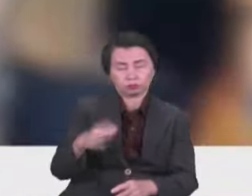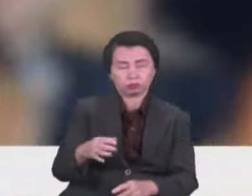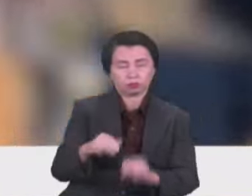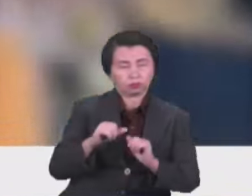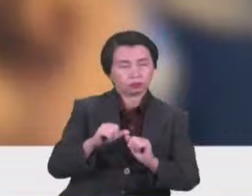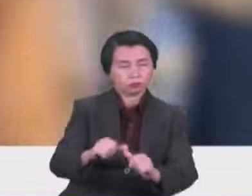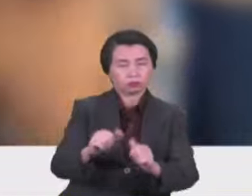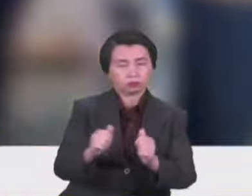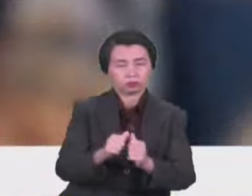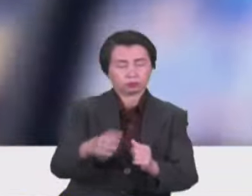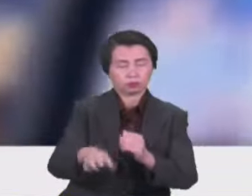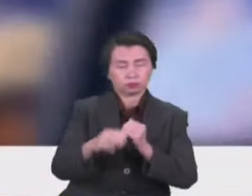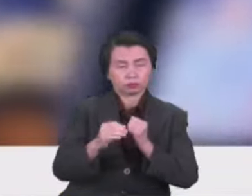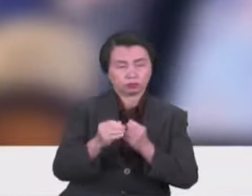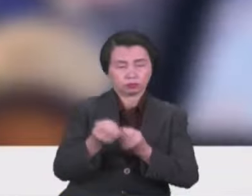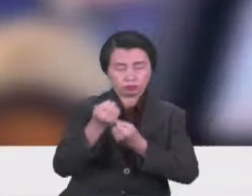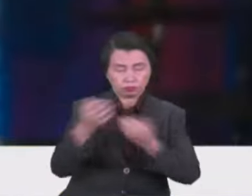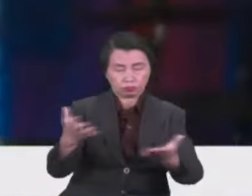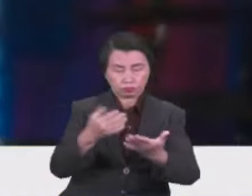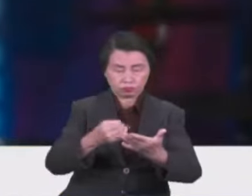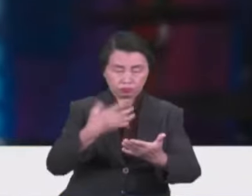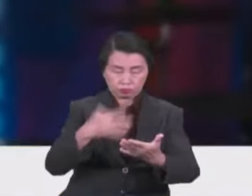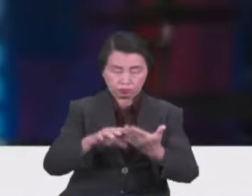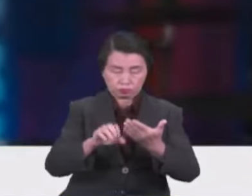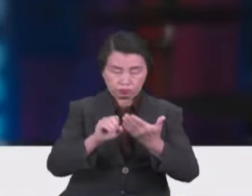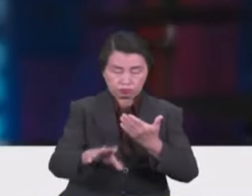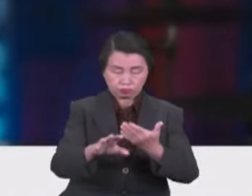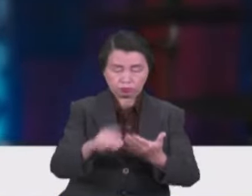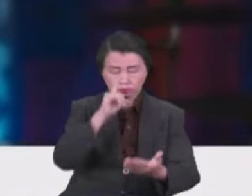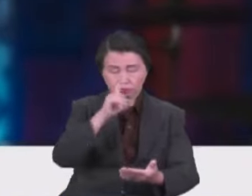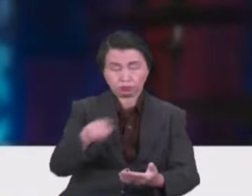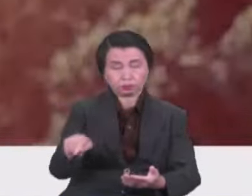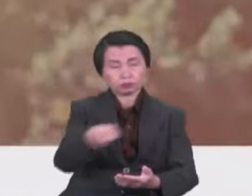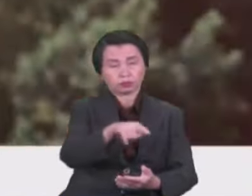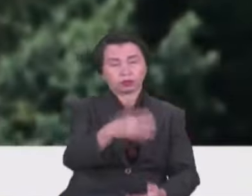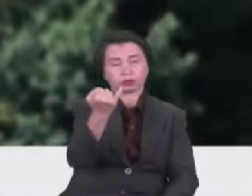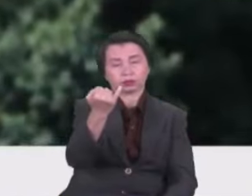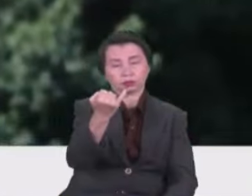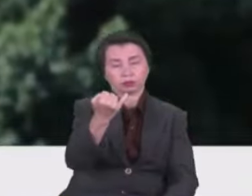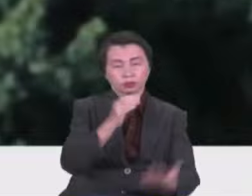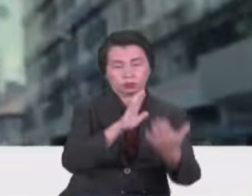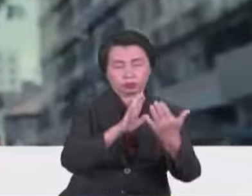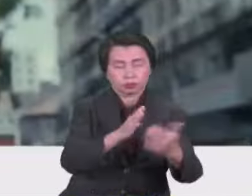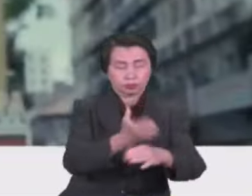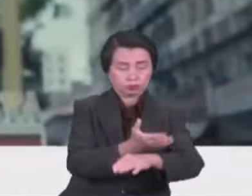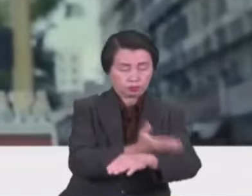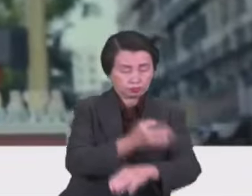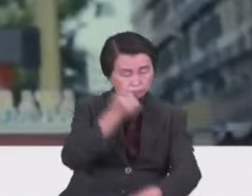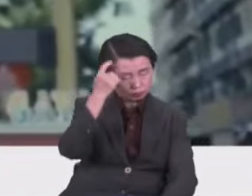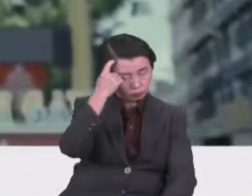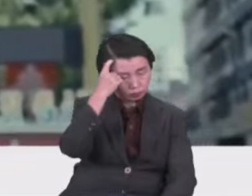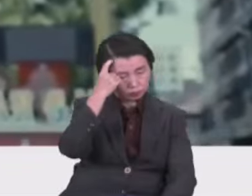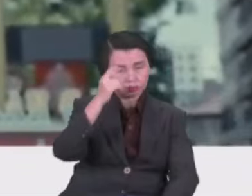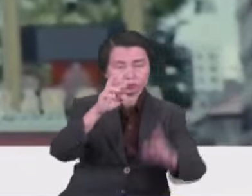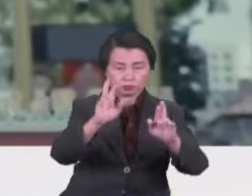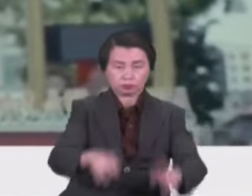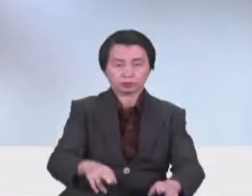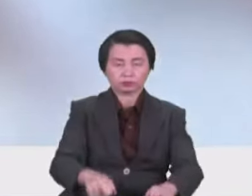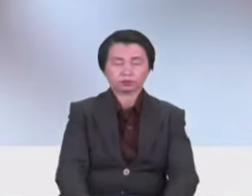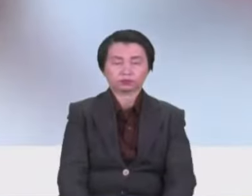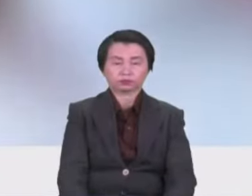tuntas tersebar di media sosial sudah pasti memberi kesan yang besar terhadap pandangan dan pemikiran pengguna itu